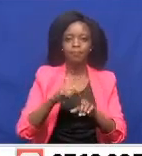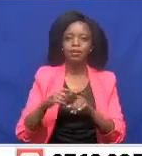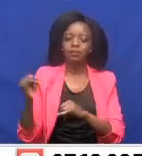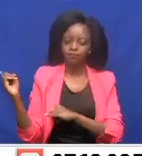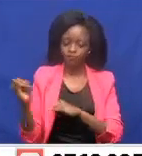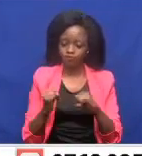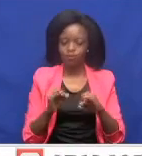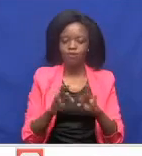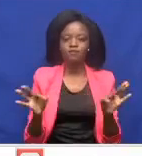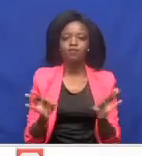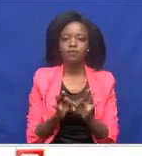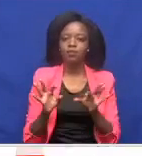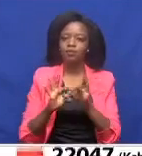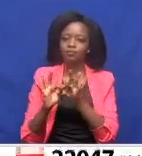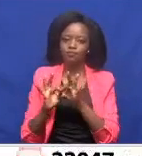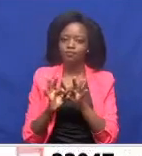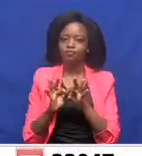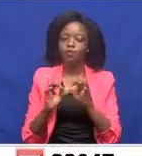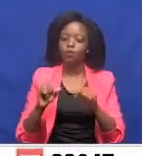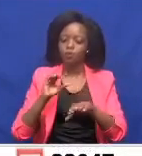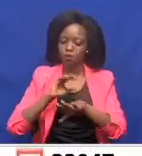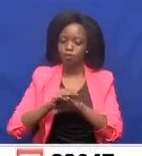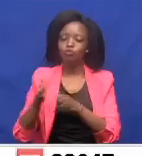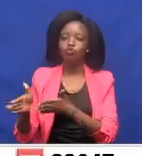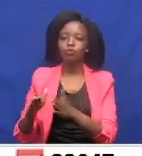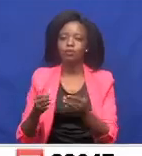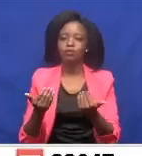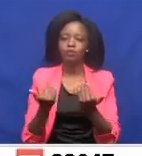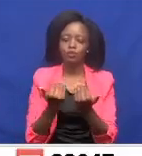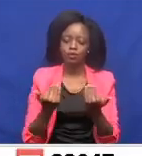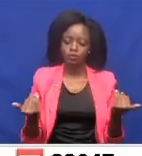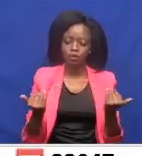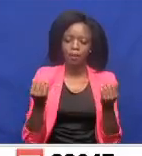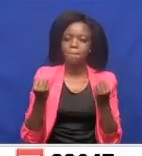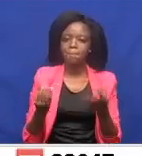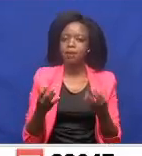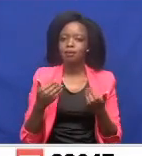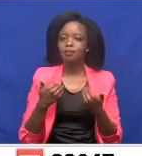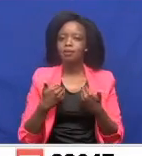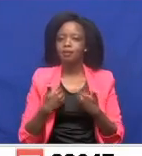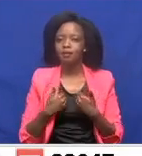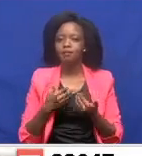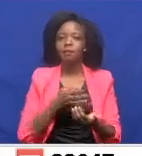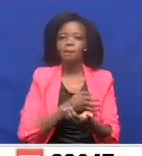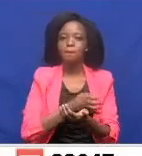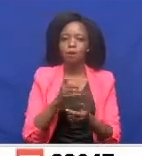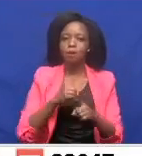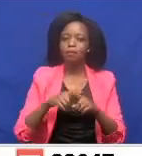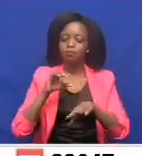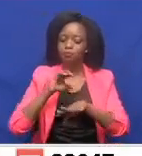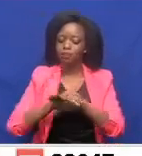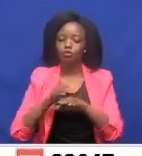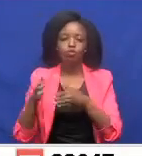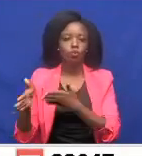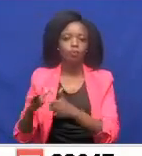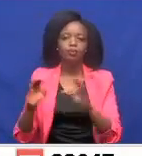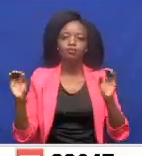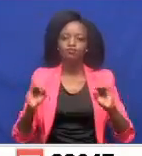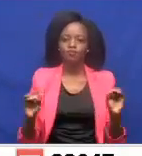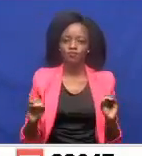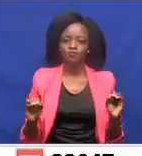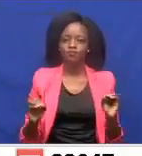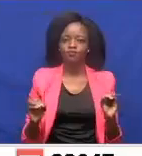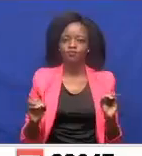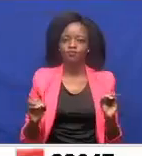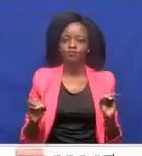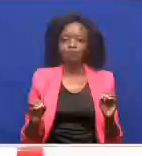family, tufanya vitu pamoja upate nafasi. Kuna watu wengi sana, ambao wana vitu vipawa, lakini hawapati nafasi, ama exposure ya